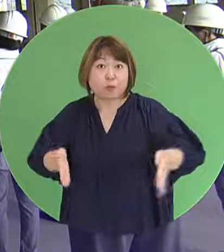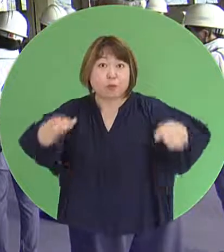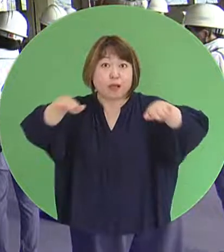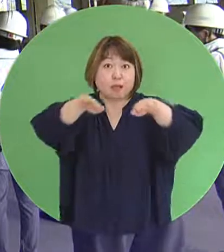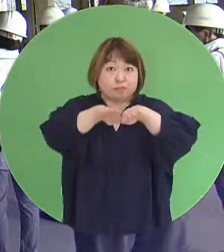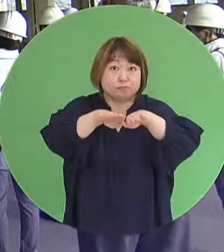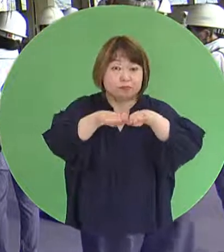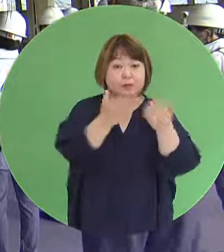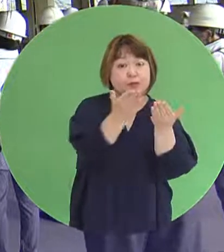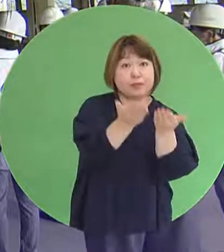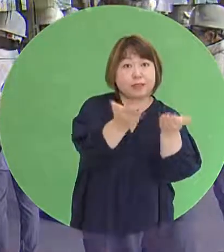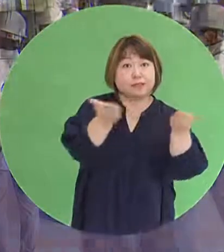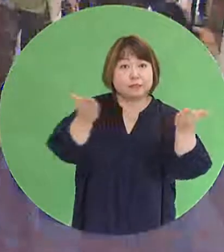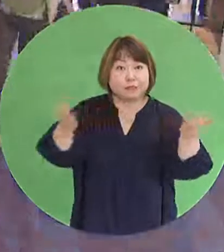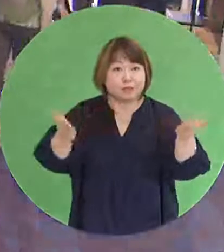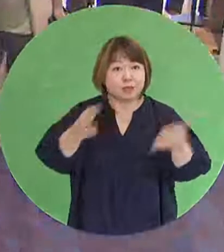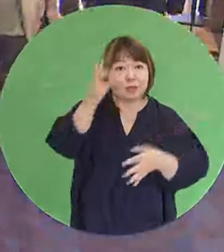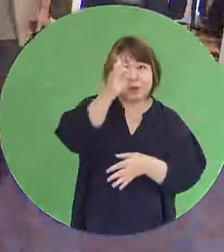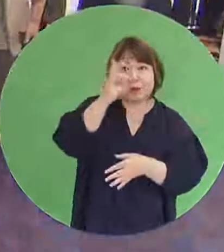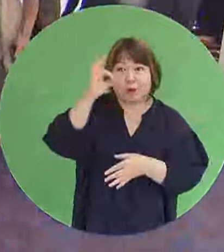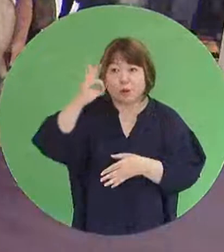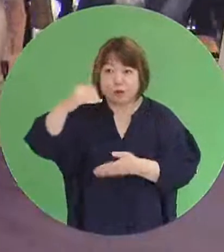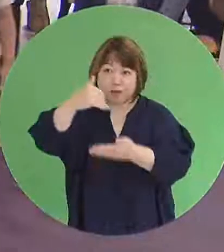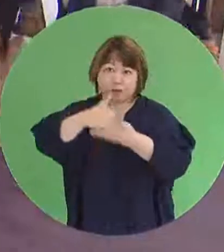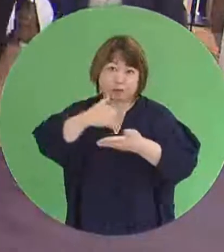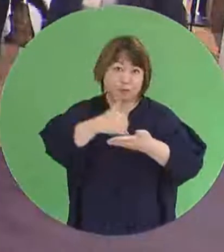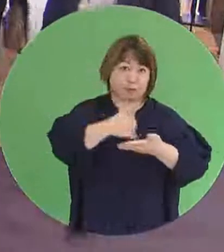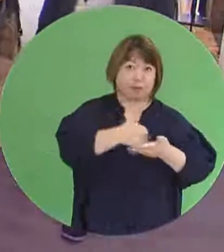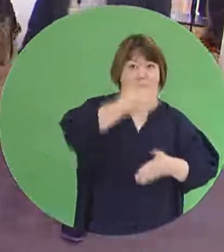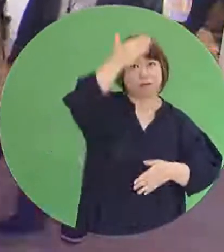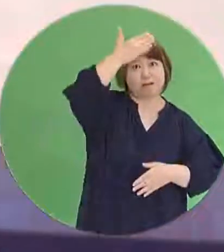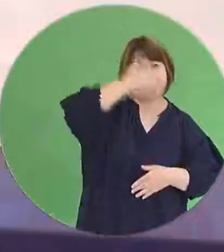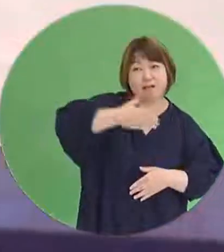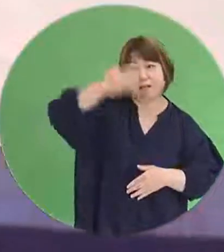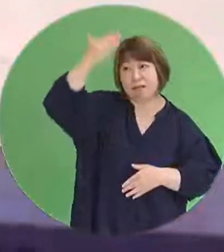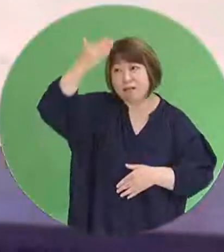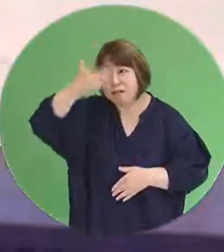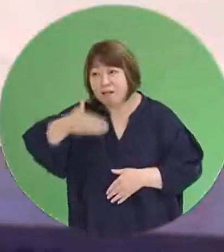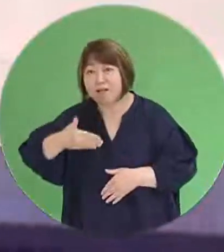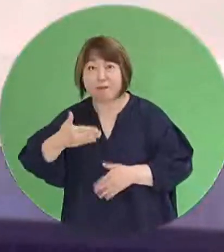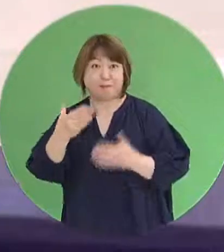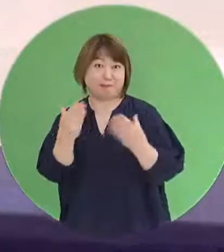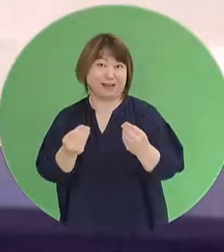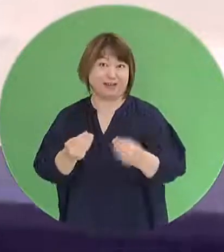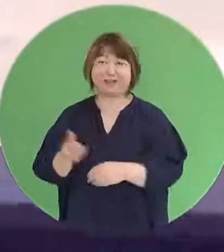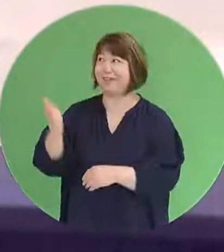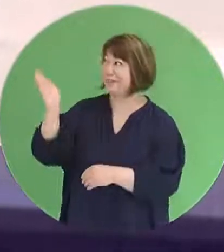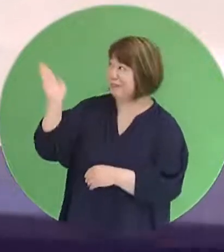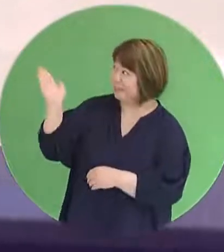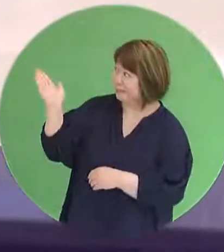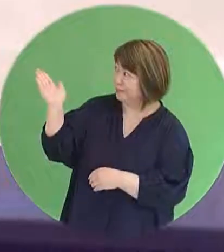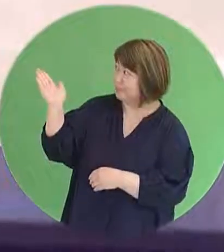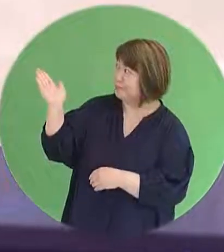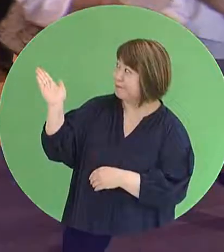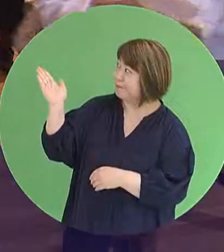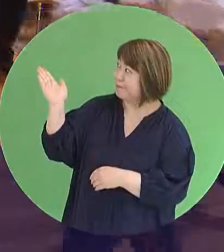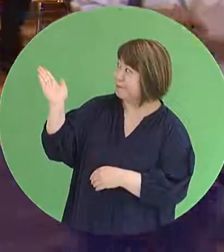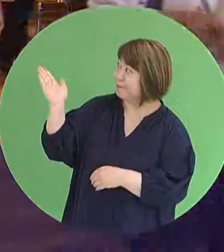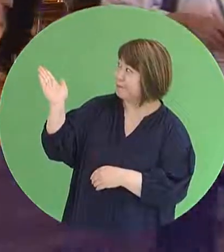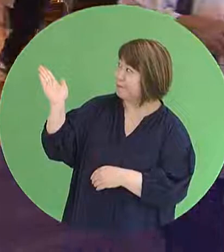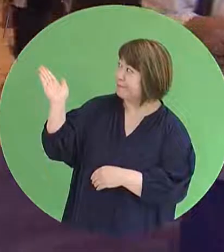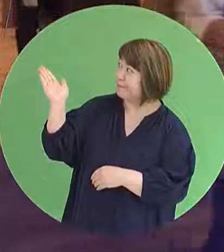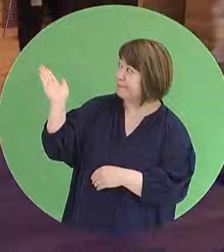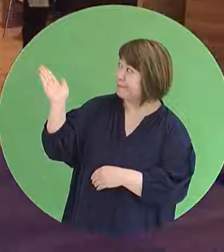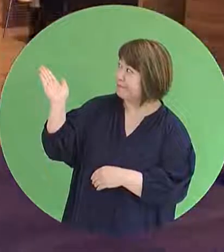。午前の部では震災以降の視察と東日本大震災津波伝承館の解説